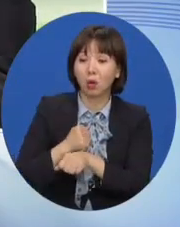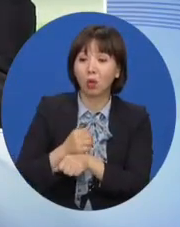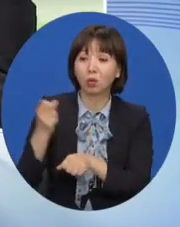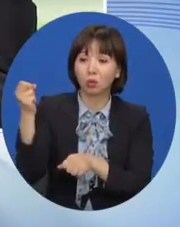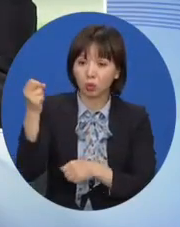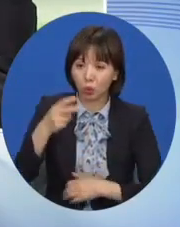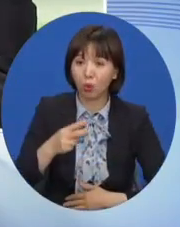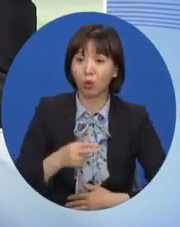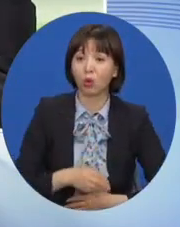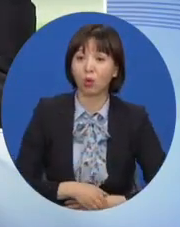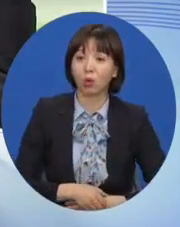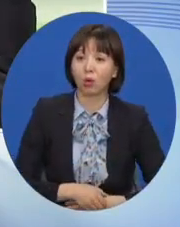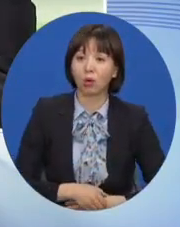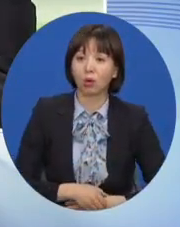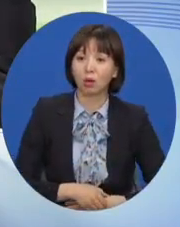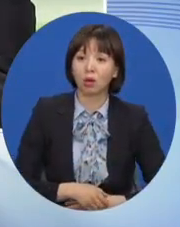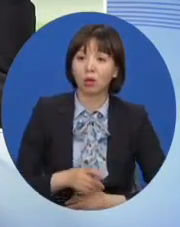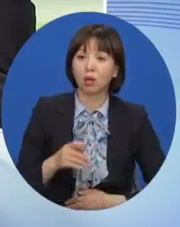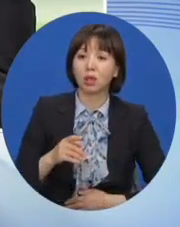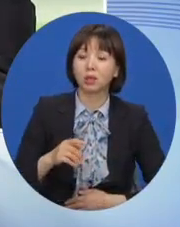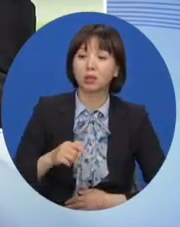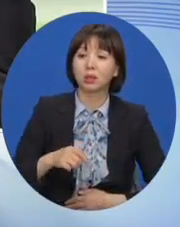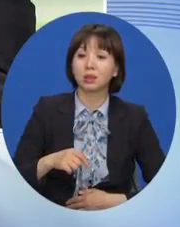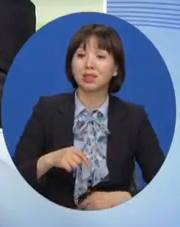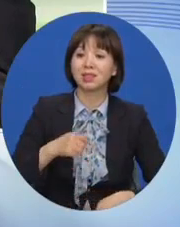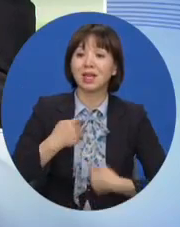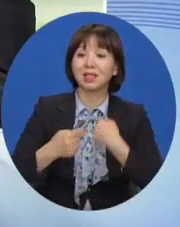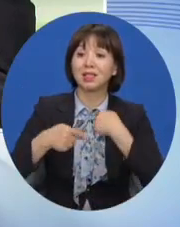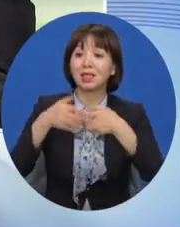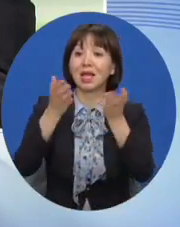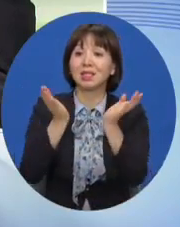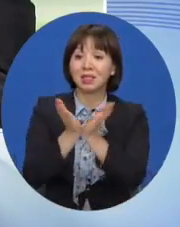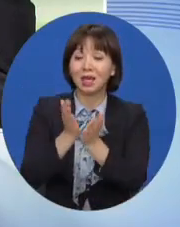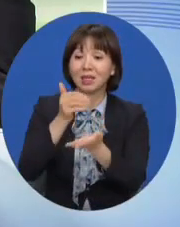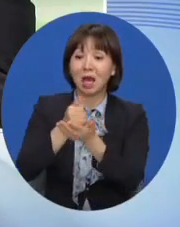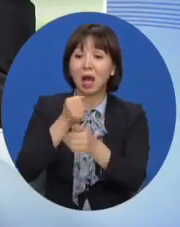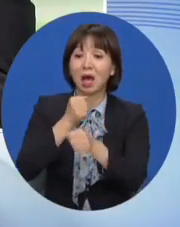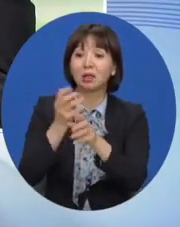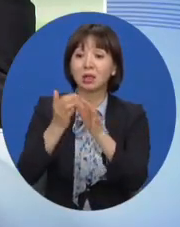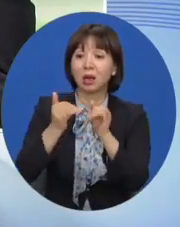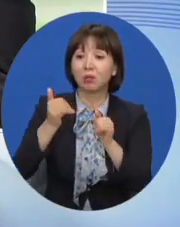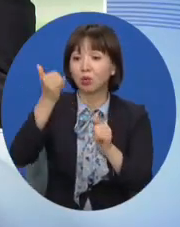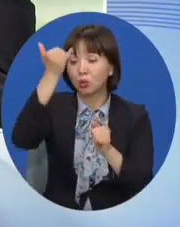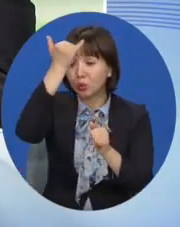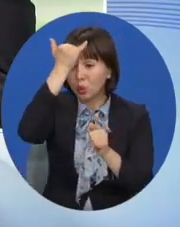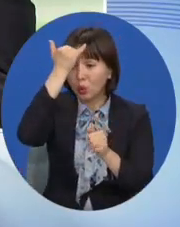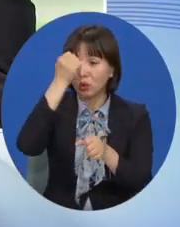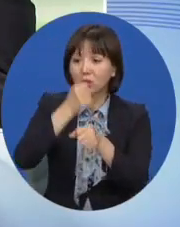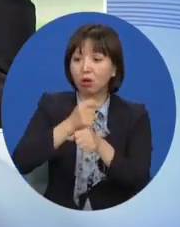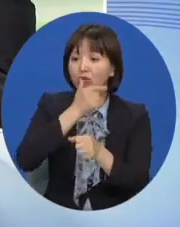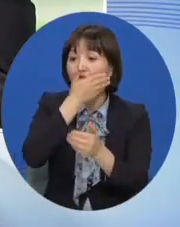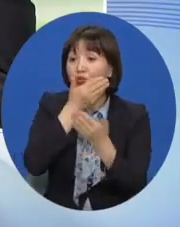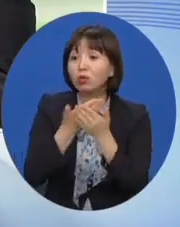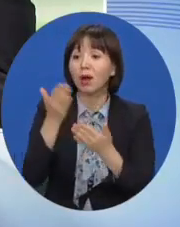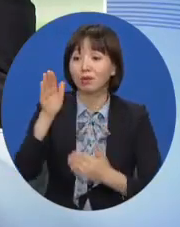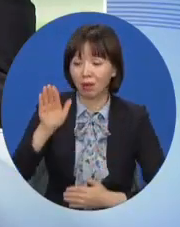더군다나 이 뭐 자치단체장을 하려고 하는 사람들은 도덕성이 진짜 무엇보다도 중요한데,